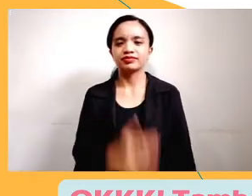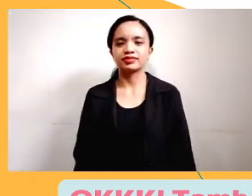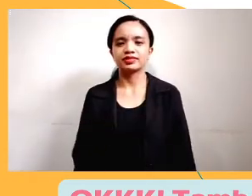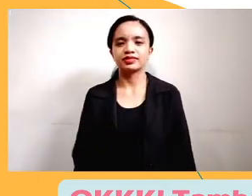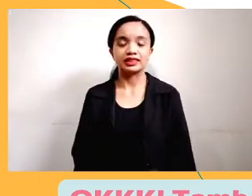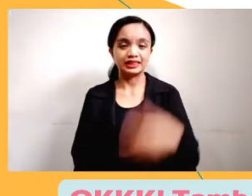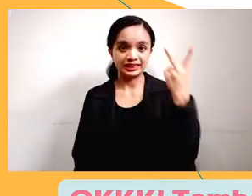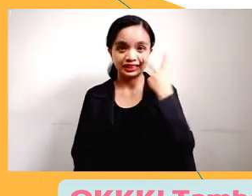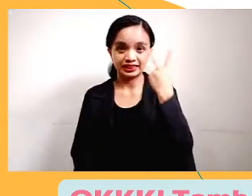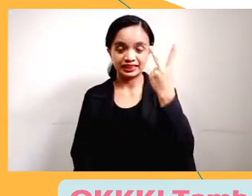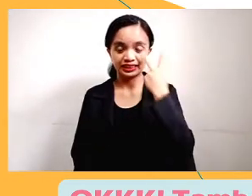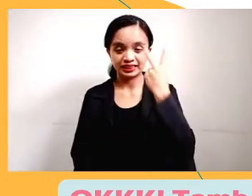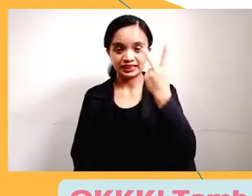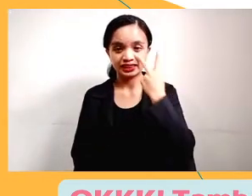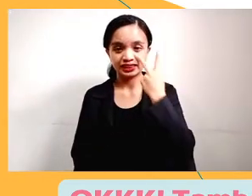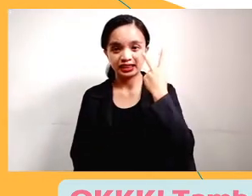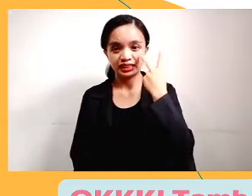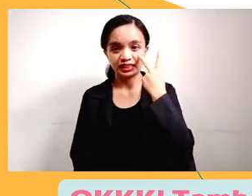sa